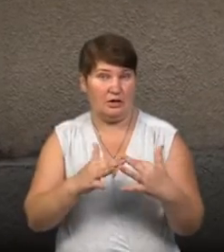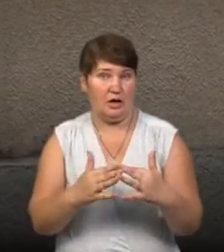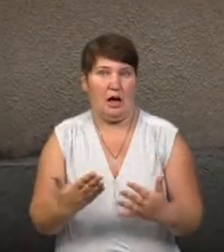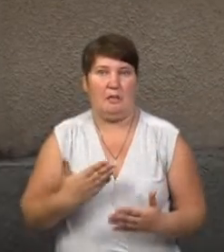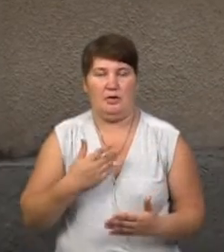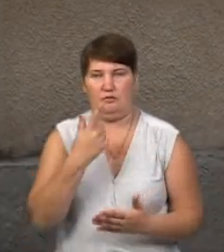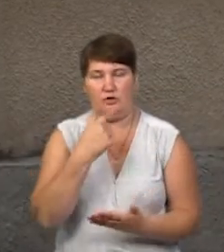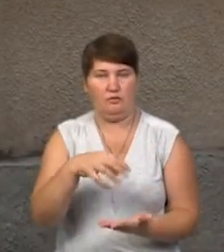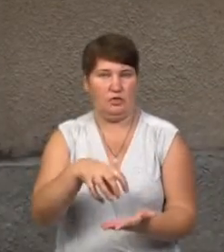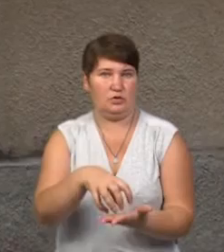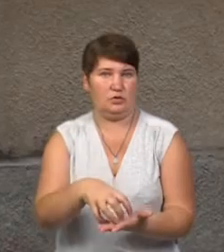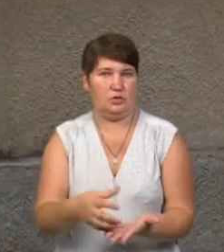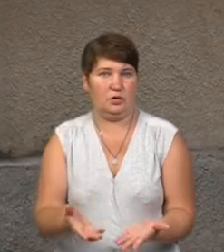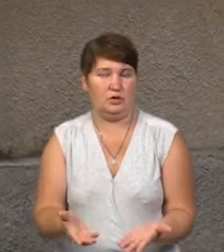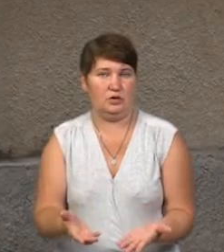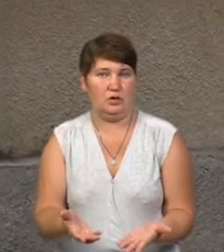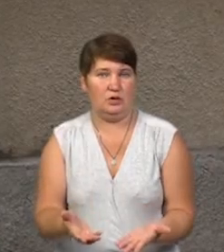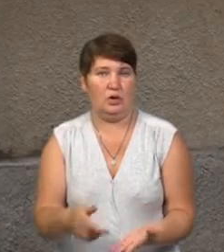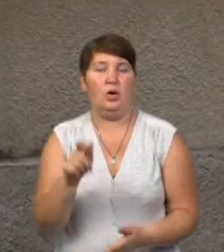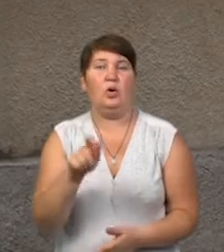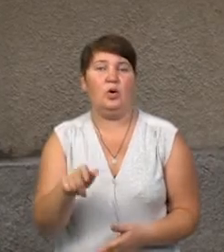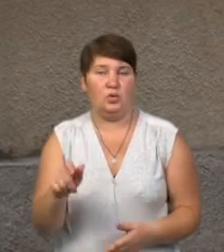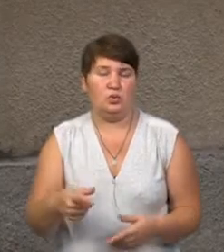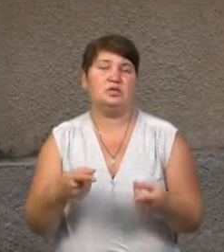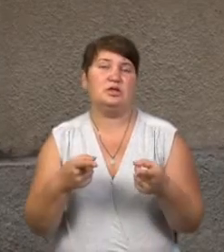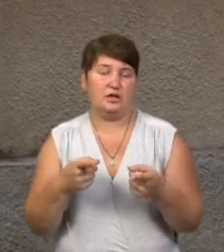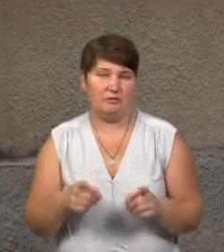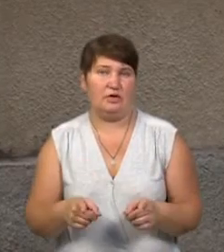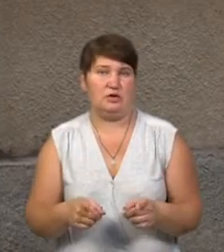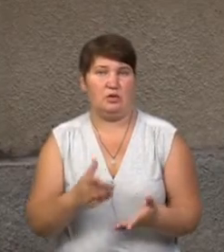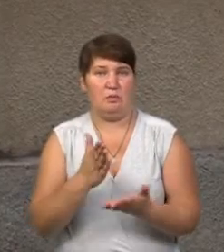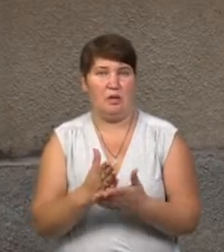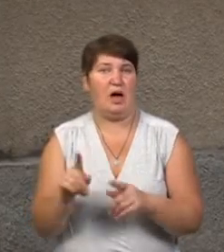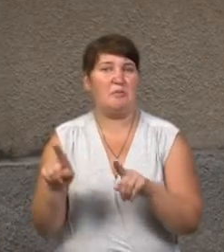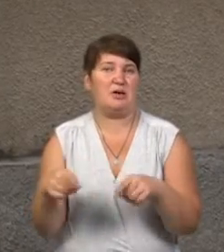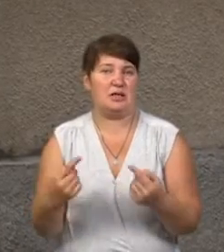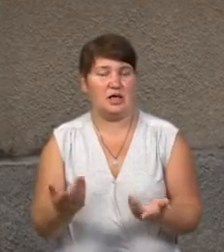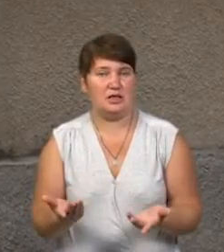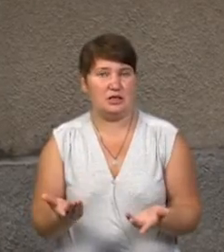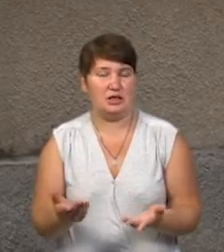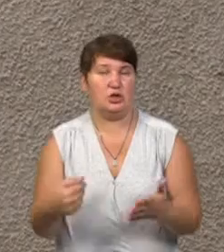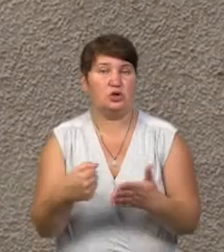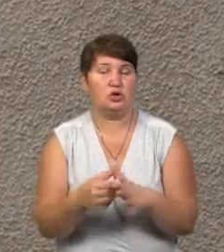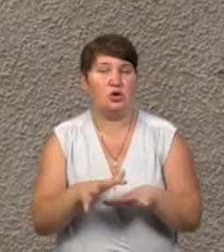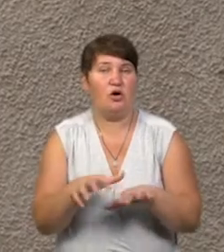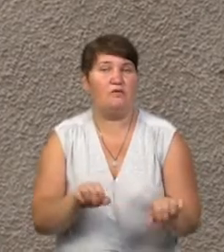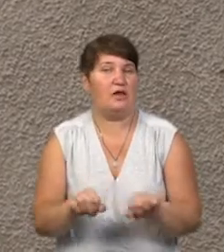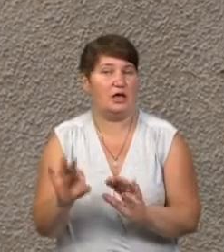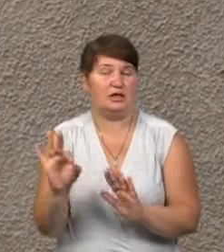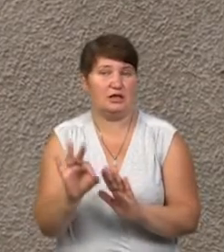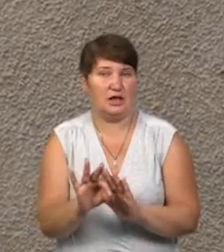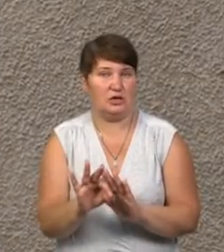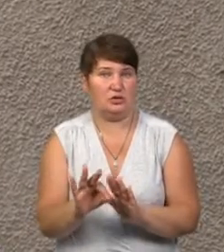зоні. Люди, звісно, мають претензії до влади зразу. Десь є